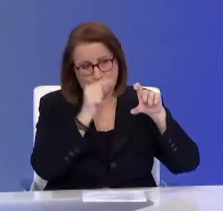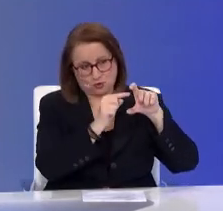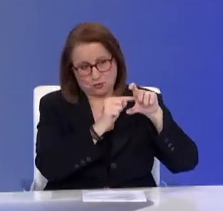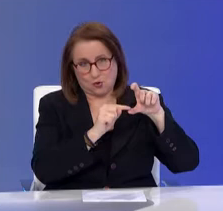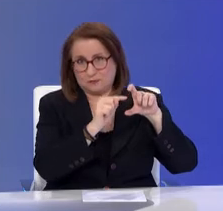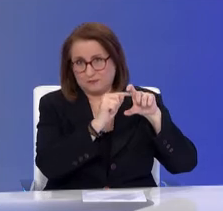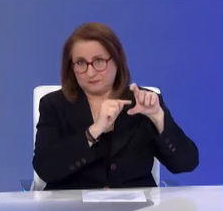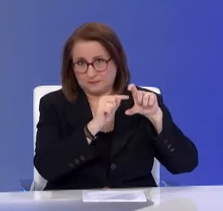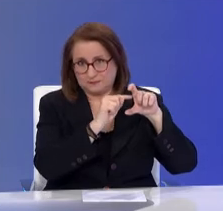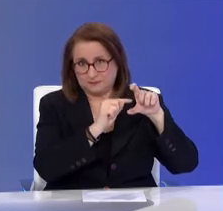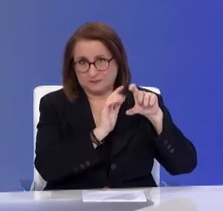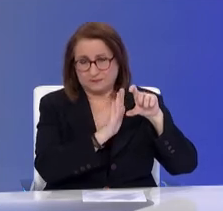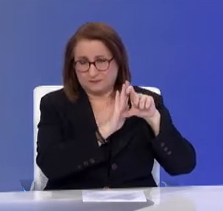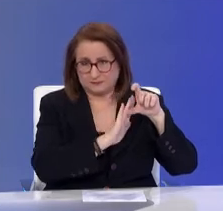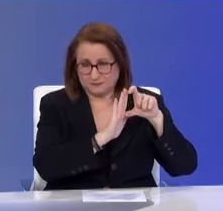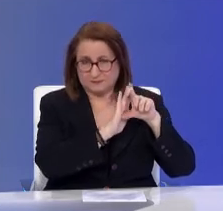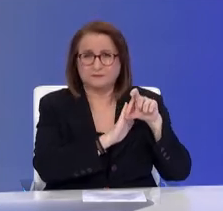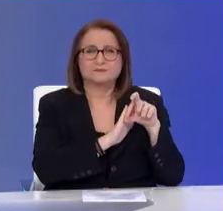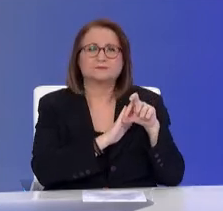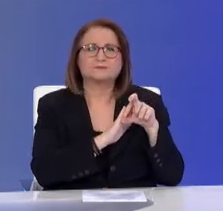έκφραση από την